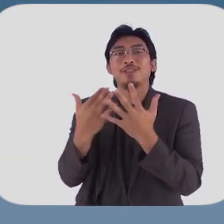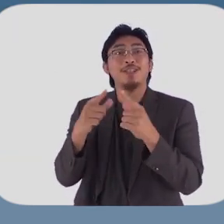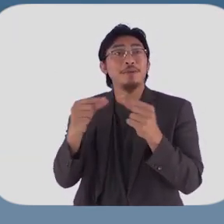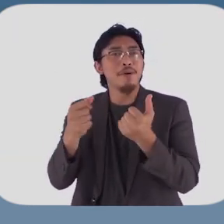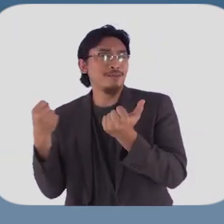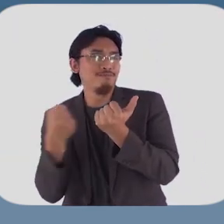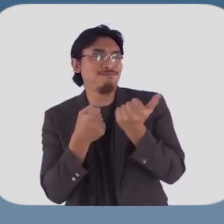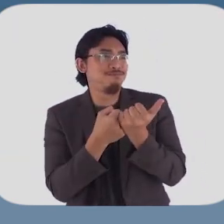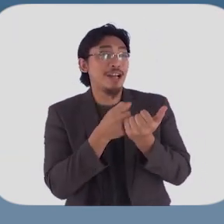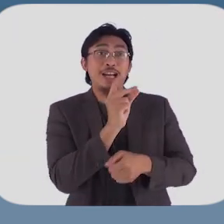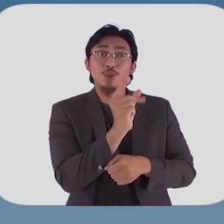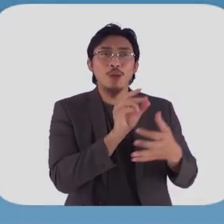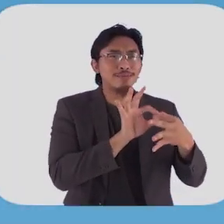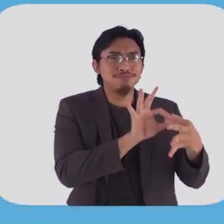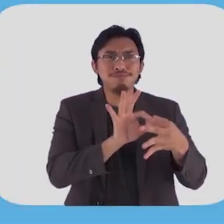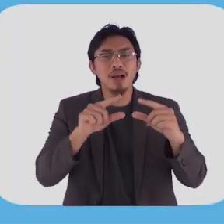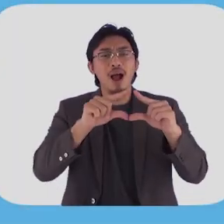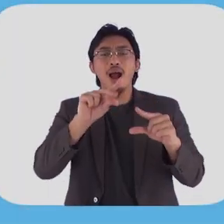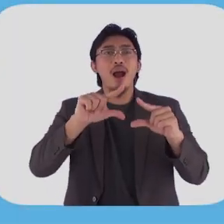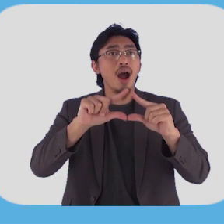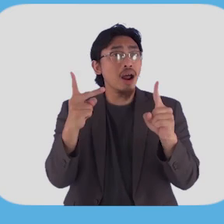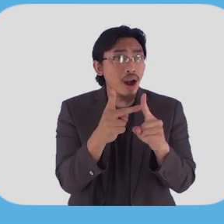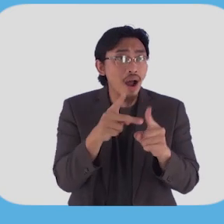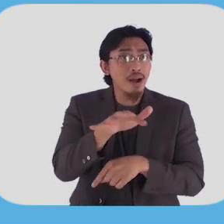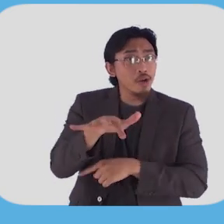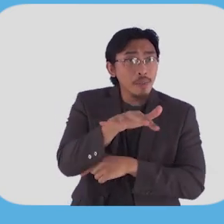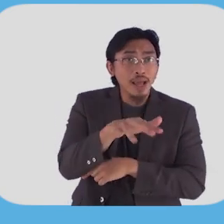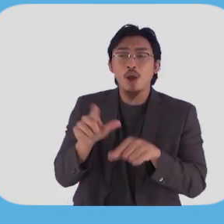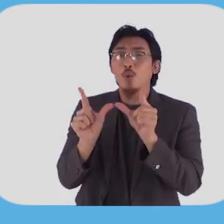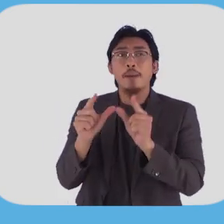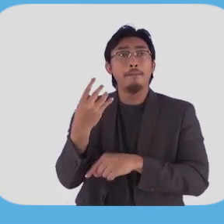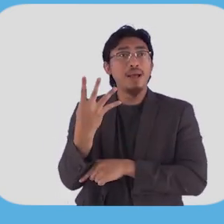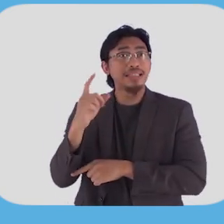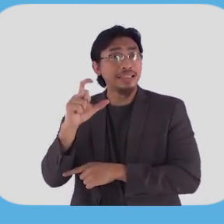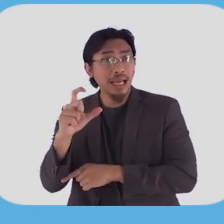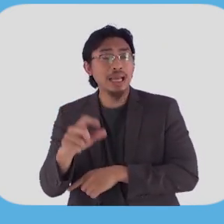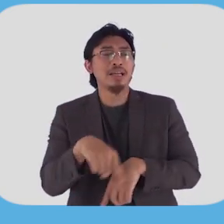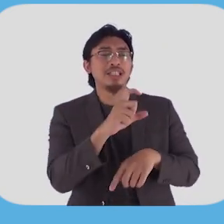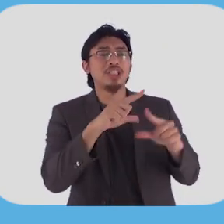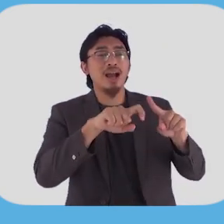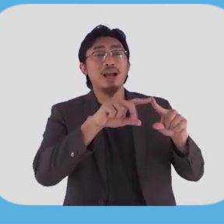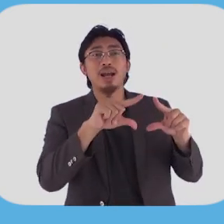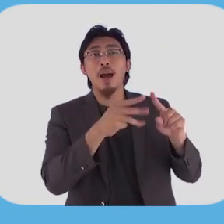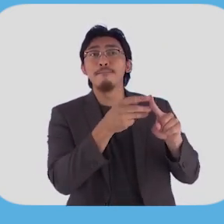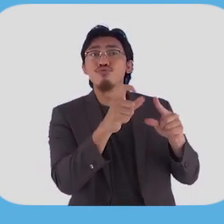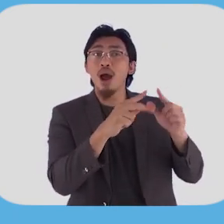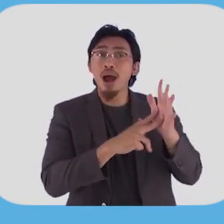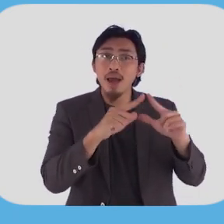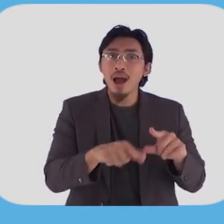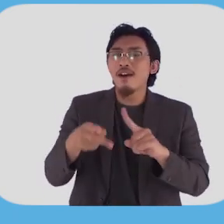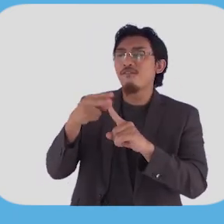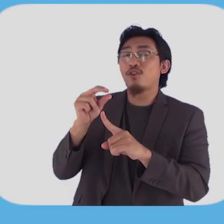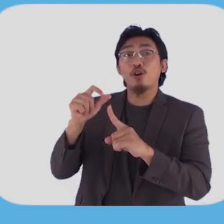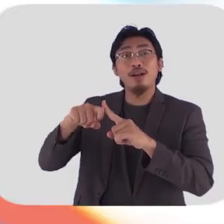Jepang, Restore juga menjalin kemitraan dengan Arah Environmental, Waste for Change, Cakrabuana Consultant, dan